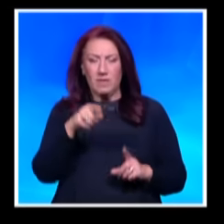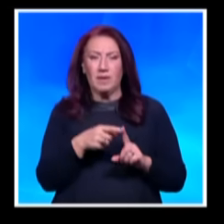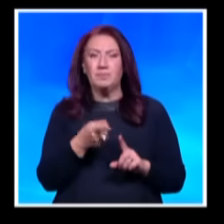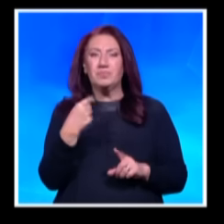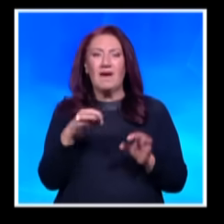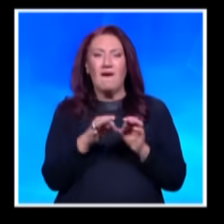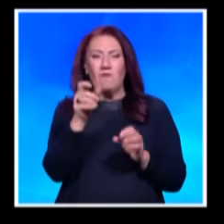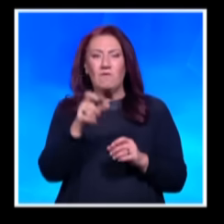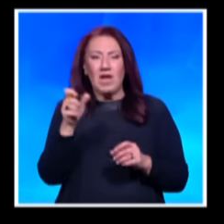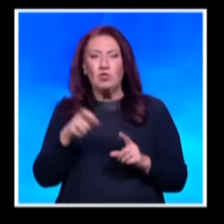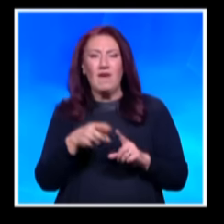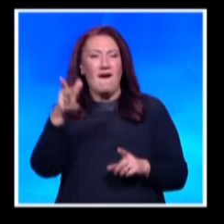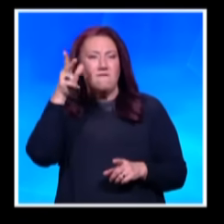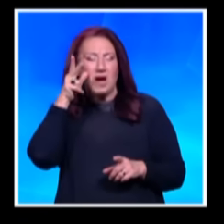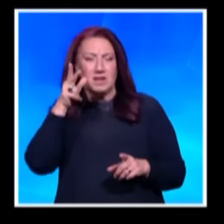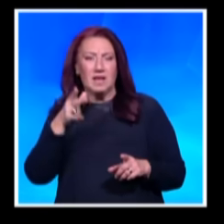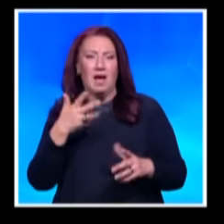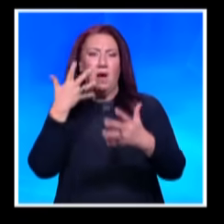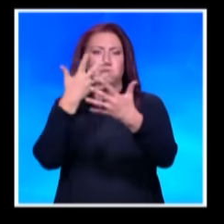решиха да блокират автомагистрала Хемус.